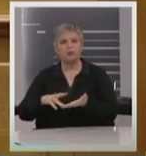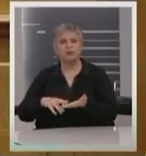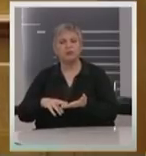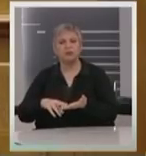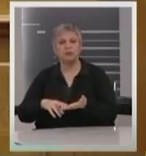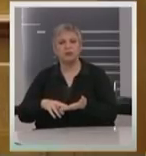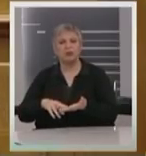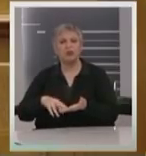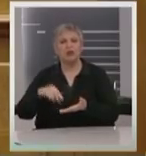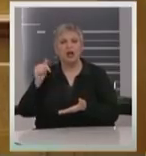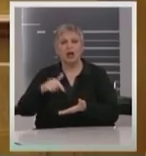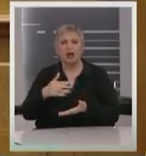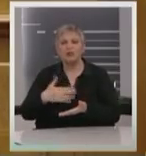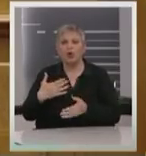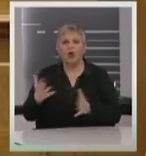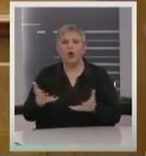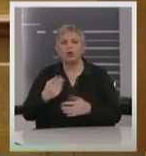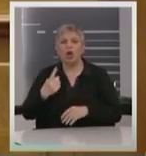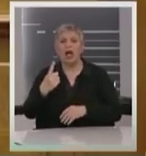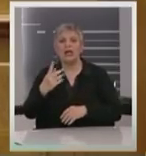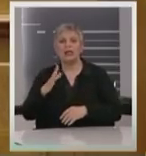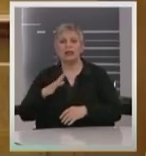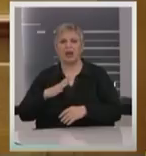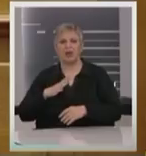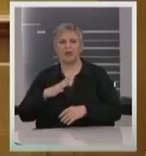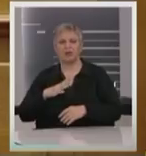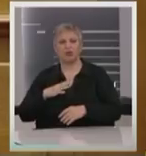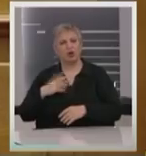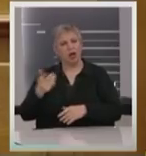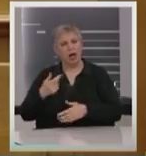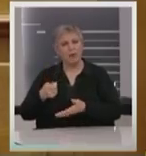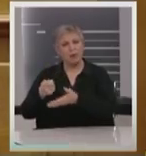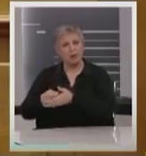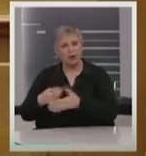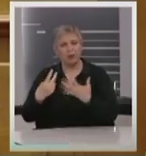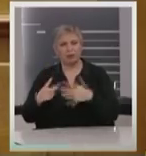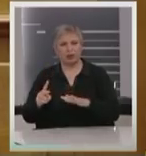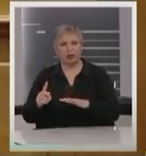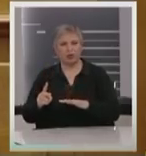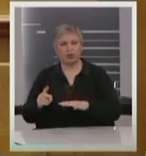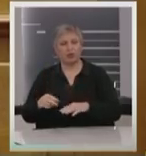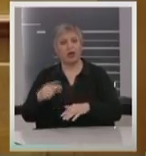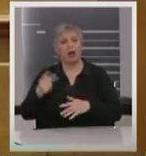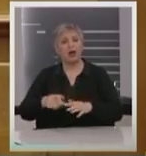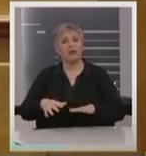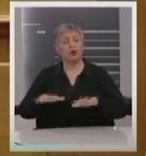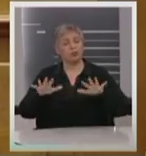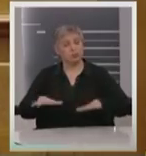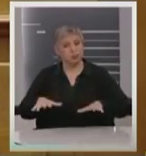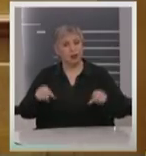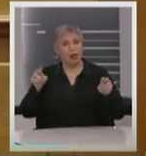ευρώ. Γι' αυτό ο δείκτης της ανεργίας πράγματι μειώνεται, αλλά χωρίς αύξηση των συνολικών